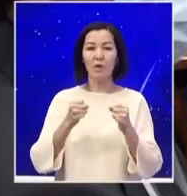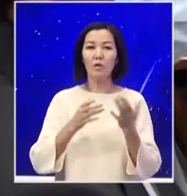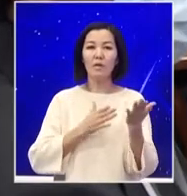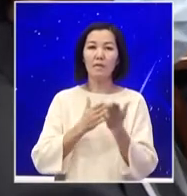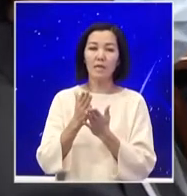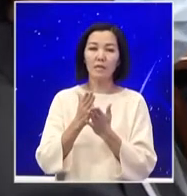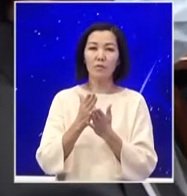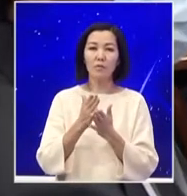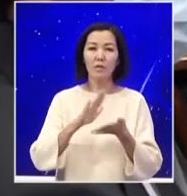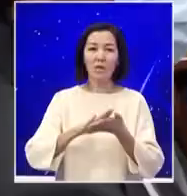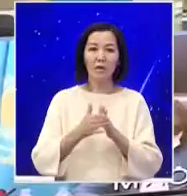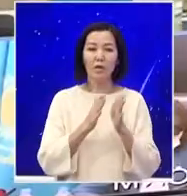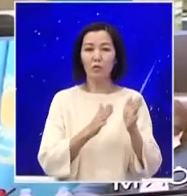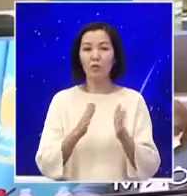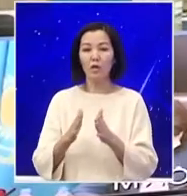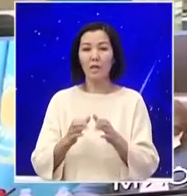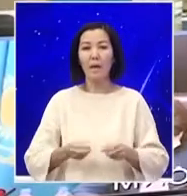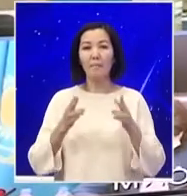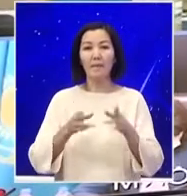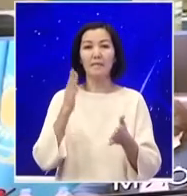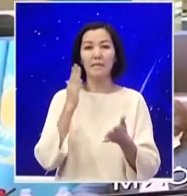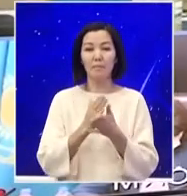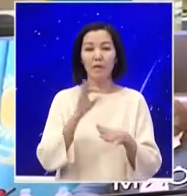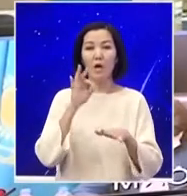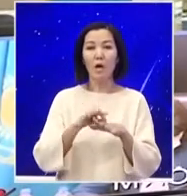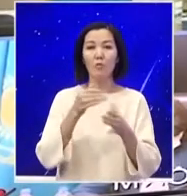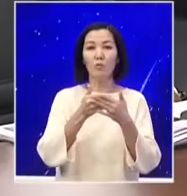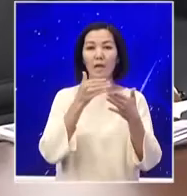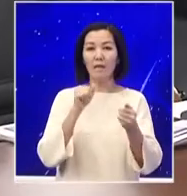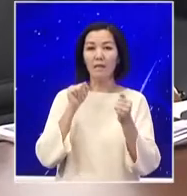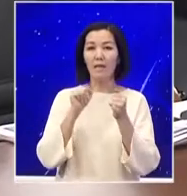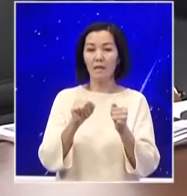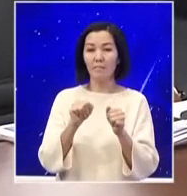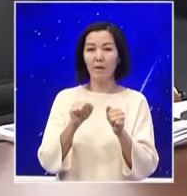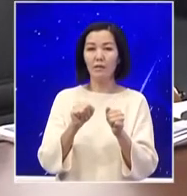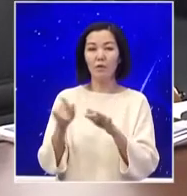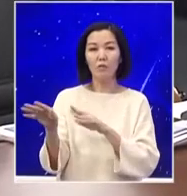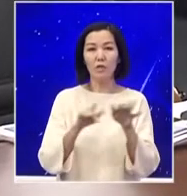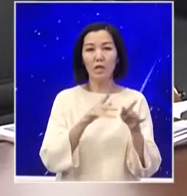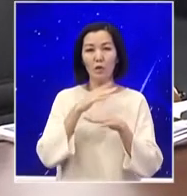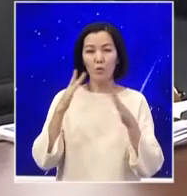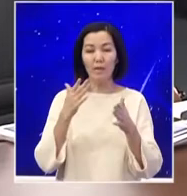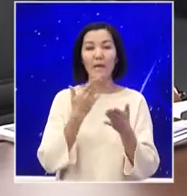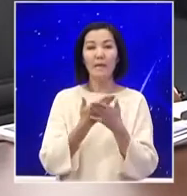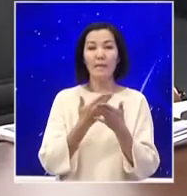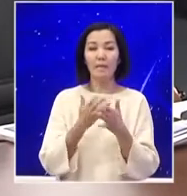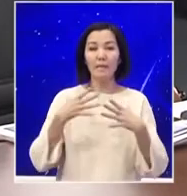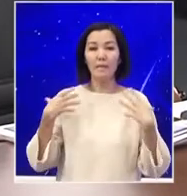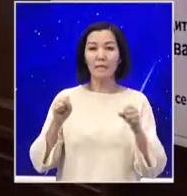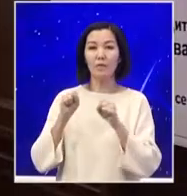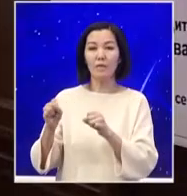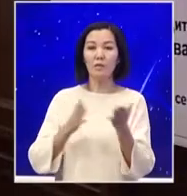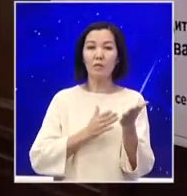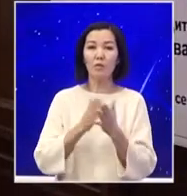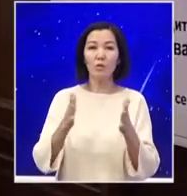жағдай тұрақты, алайда қауіп сейілмеді. Сондықтан індеттің алдын алуға бағытталған шаралар қатары көбейген. Сәйкесінше денсаулық сақтау